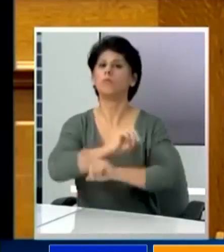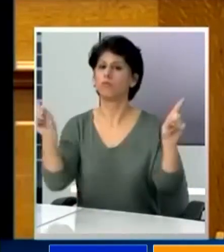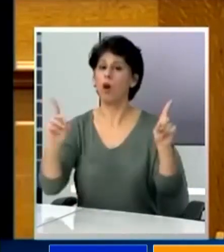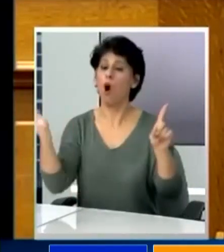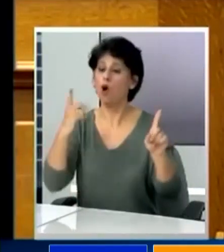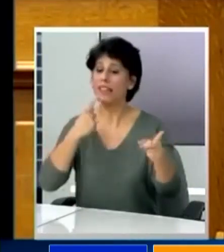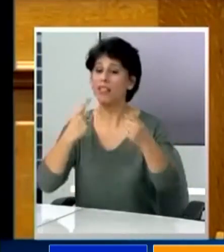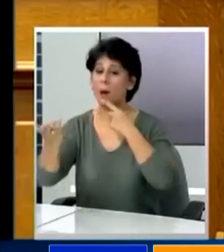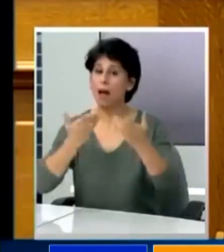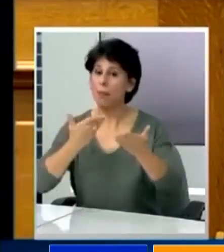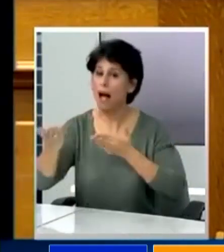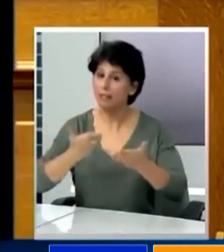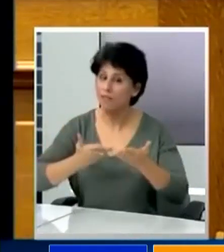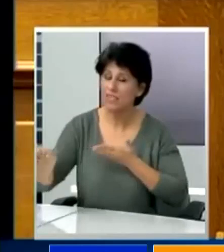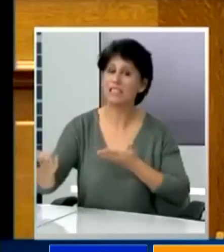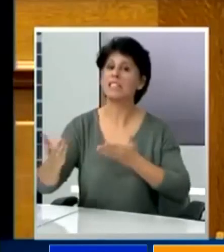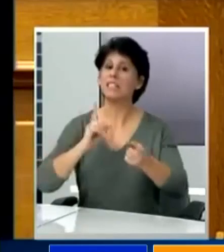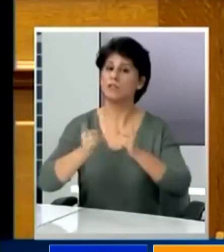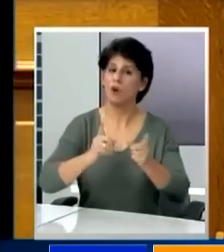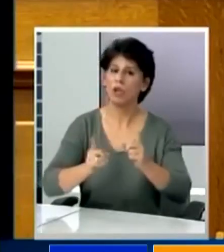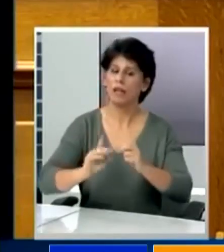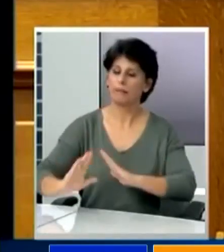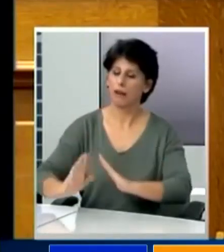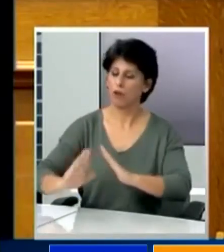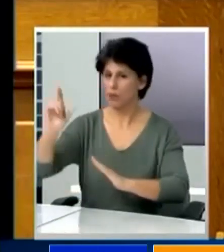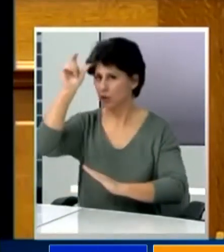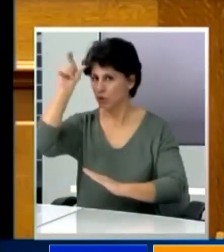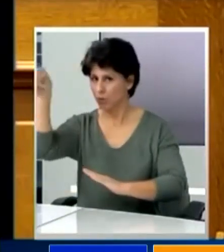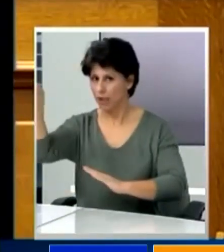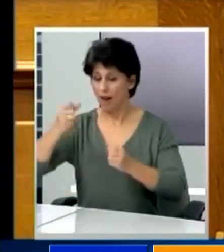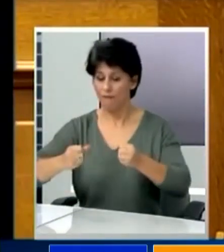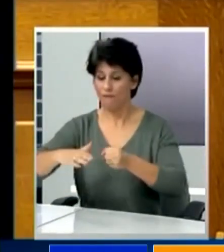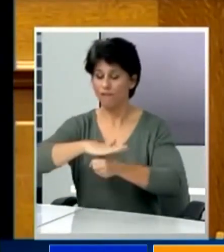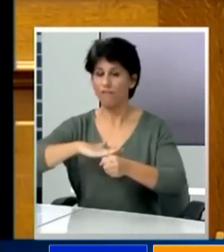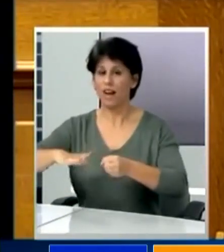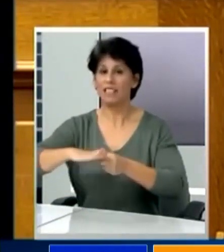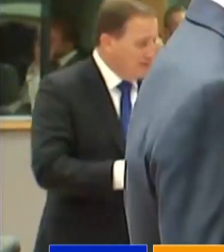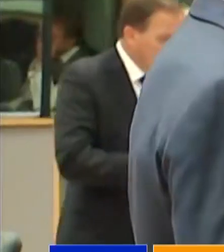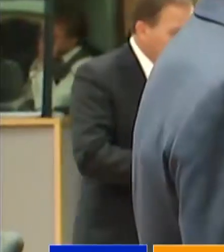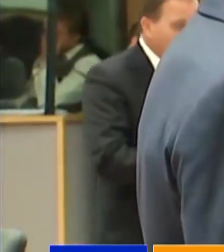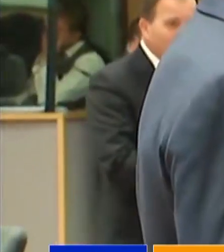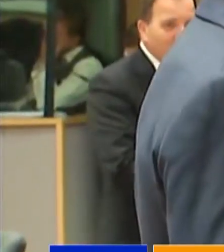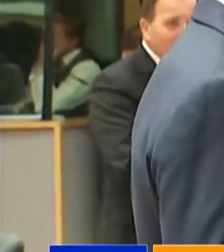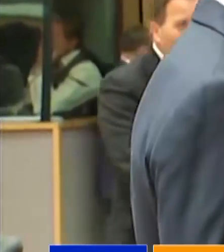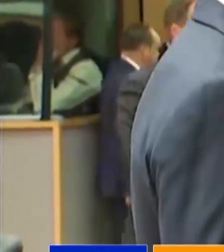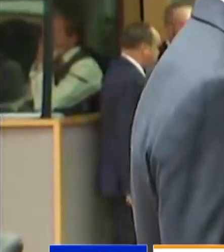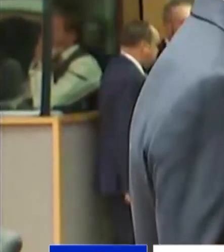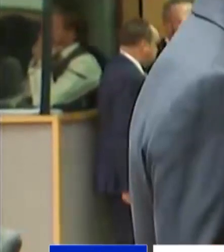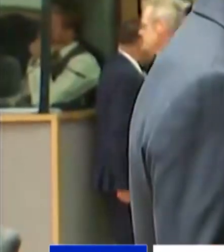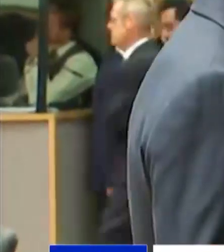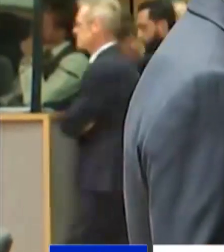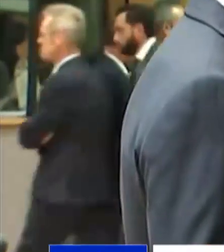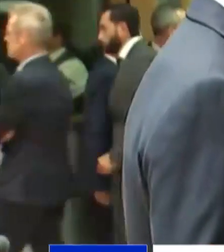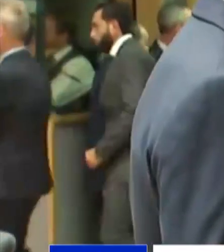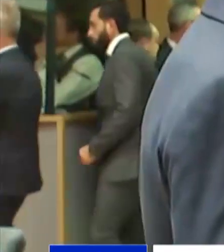διαπραγμάτευση, συμφωνία και διευθέτηση με την Τουρκία πρέπει να γίνει στη βάση του διεθνούς δικαίου. Ξεκάθαρη στάση υπέρ της Ελλάδας